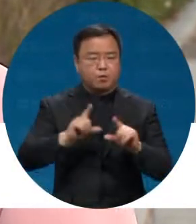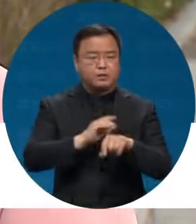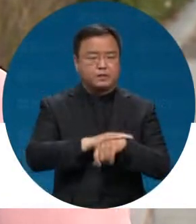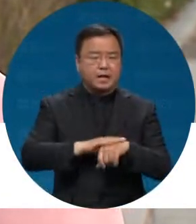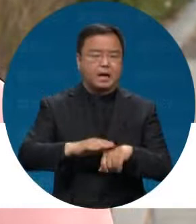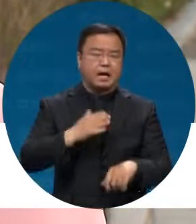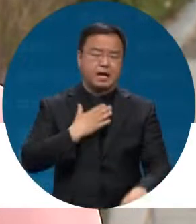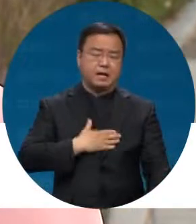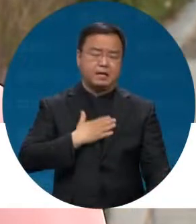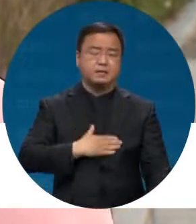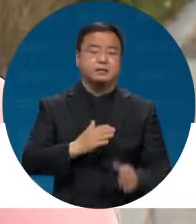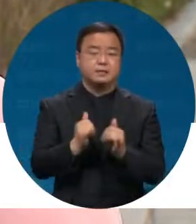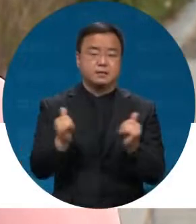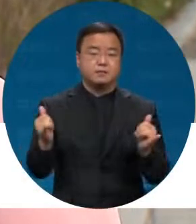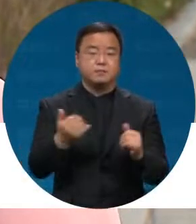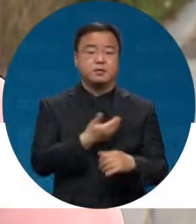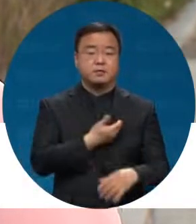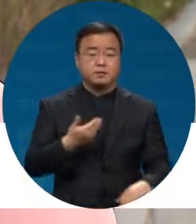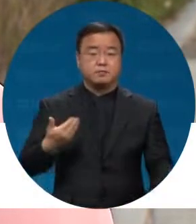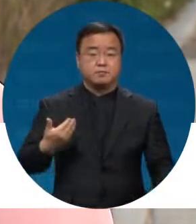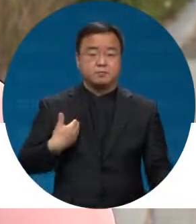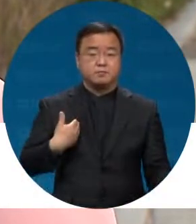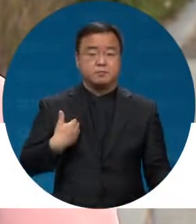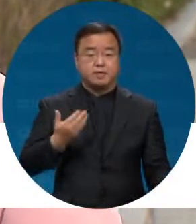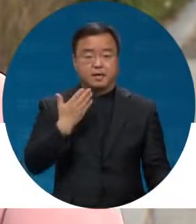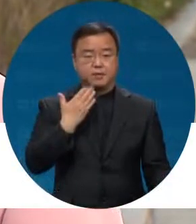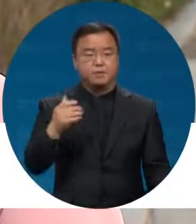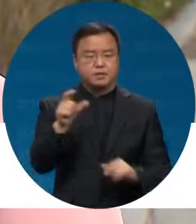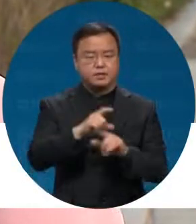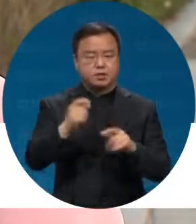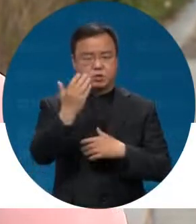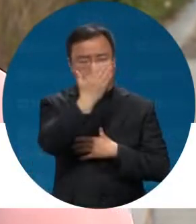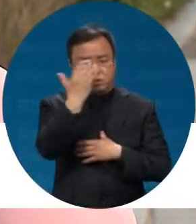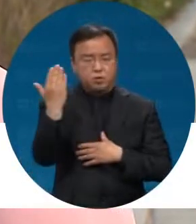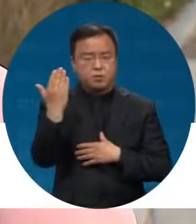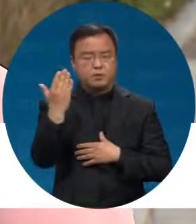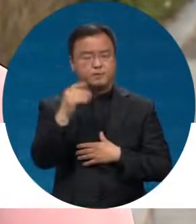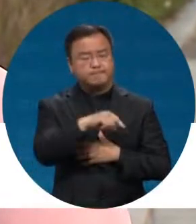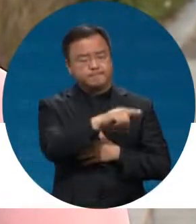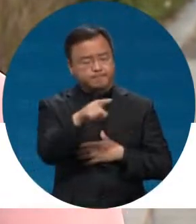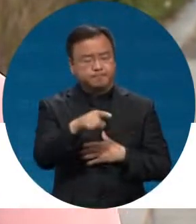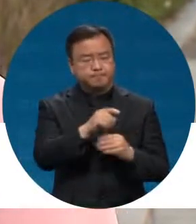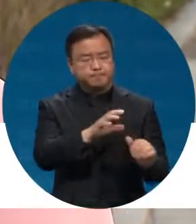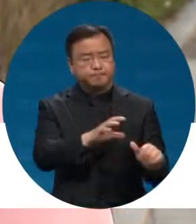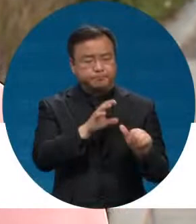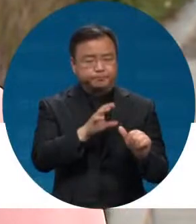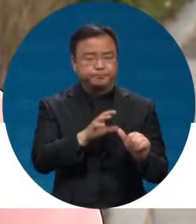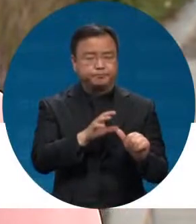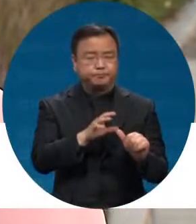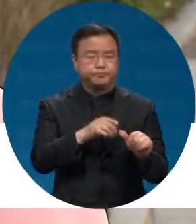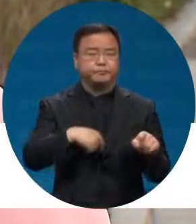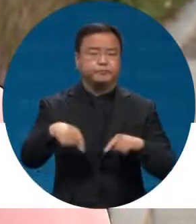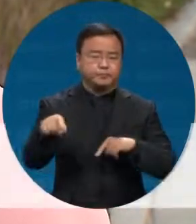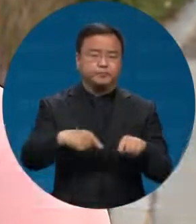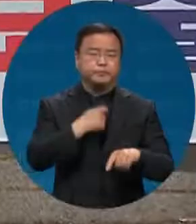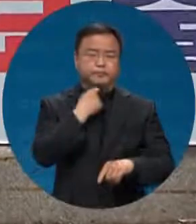사람이라고 자부할 수 있습니다. 좀 더 젊은 생각으로 이들의 현실을 반영하는 정치를